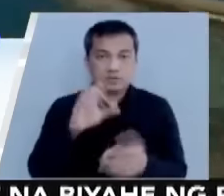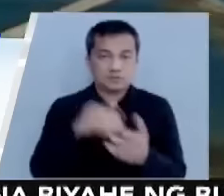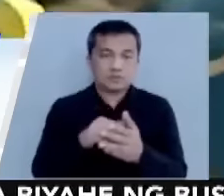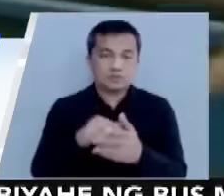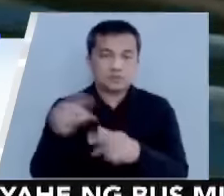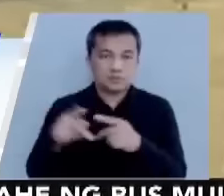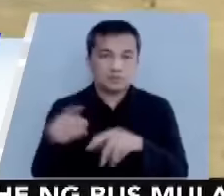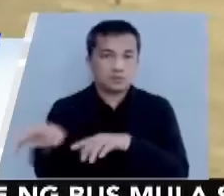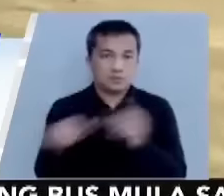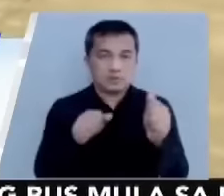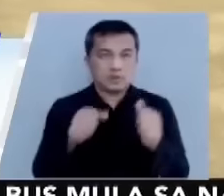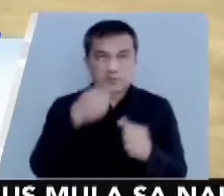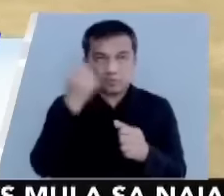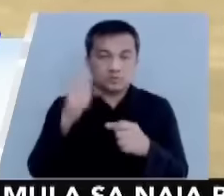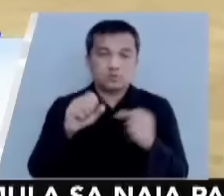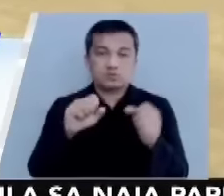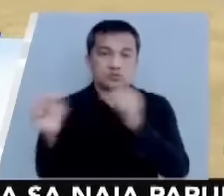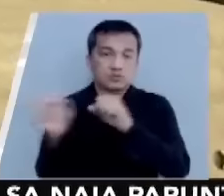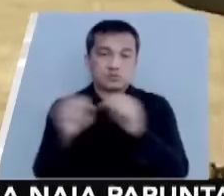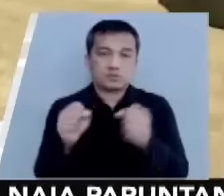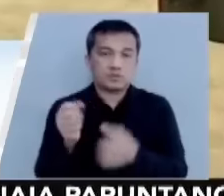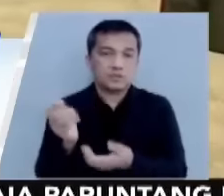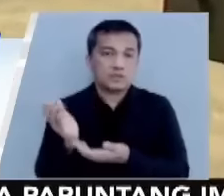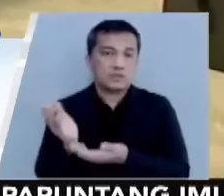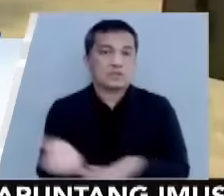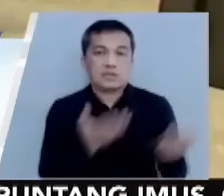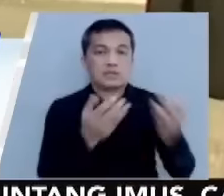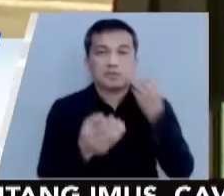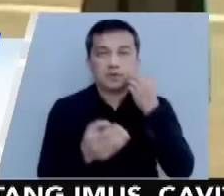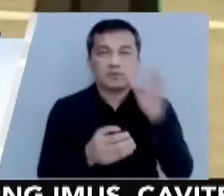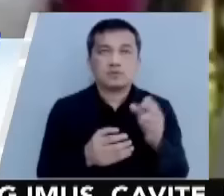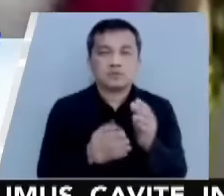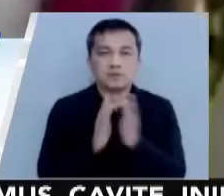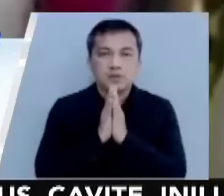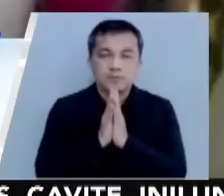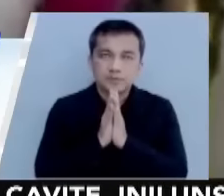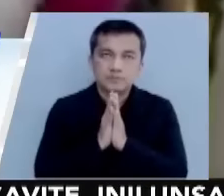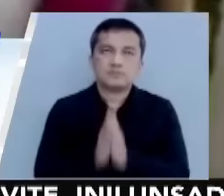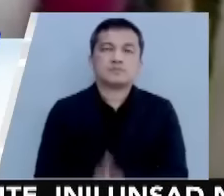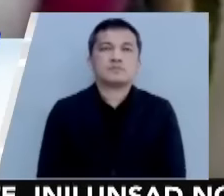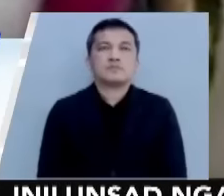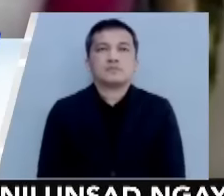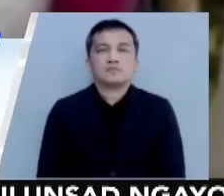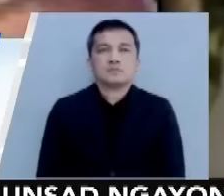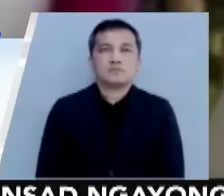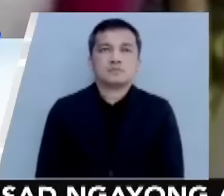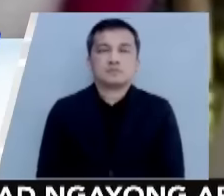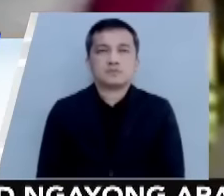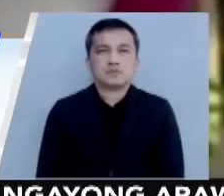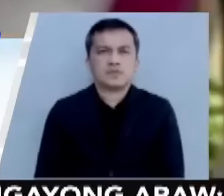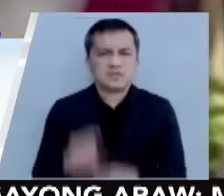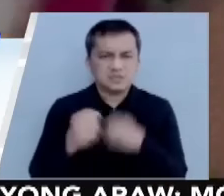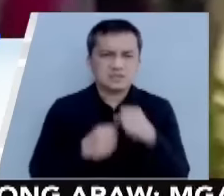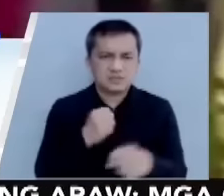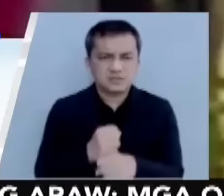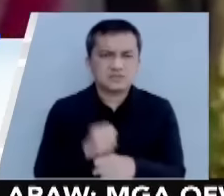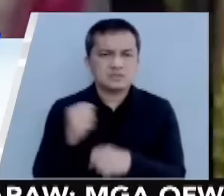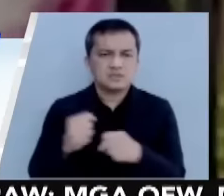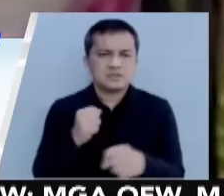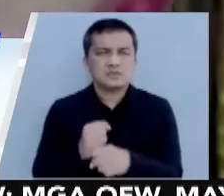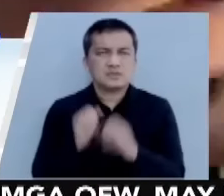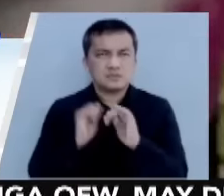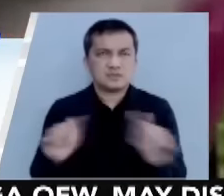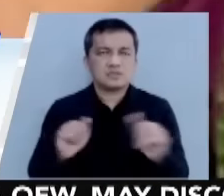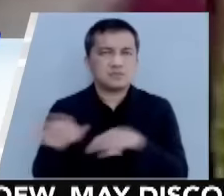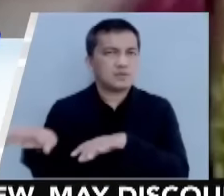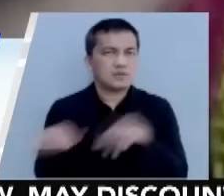sa bagyo, bit-bit nila pa uwi ang taimtim na panalangin. Kada taon laging may ganito, lagi kaming evacuate.